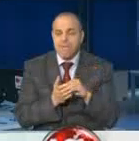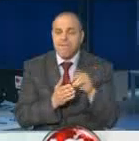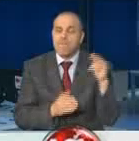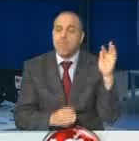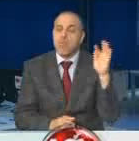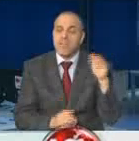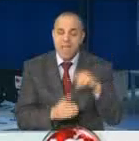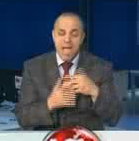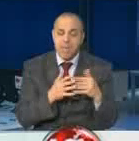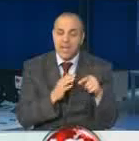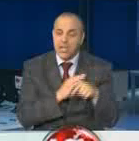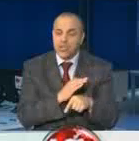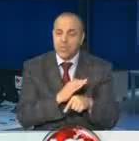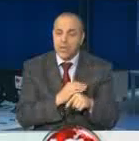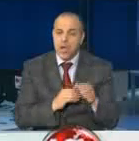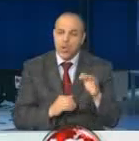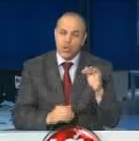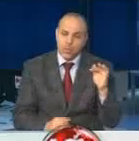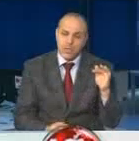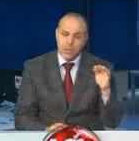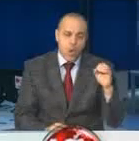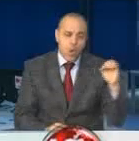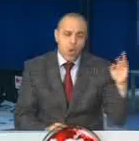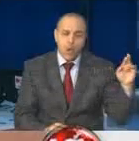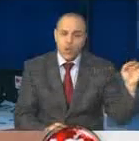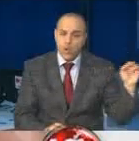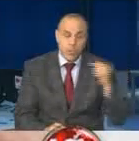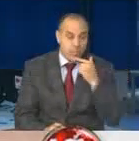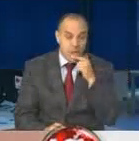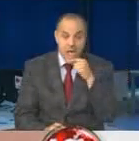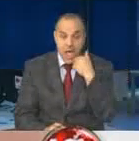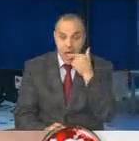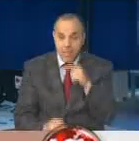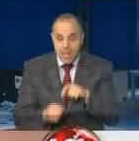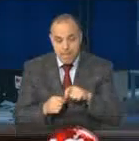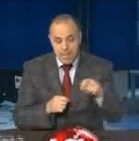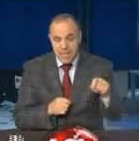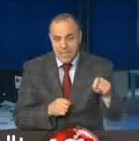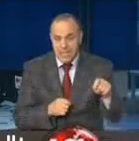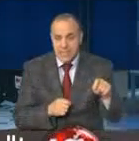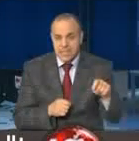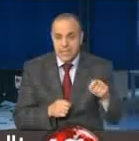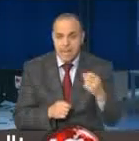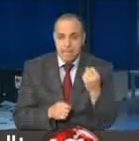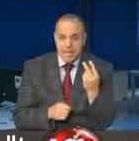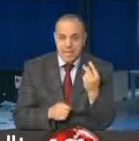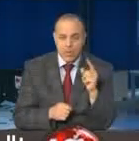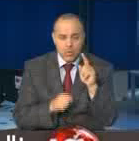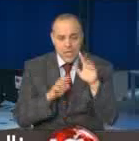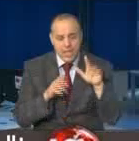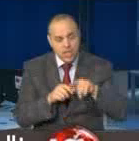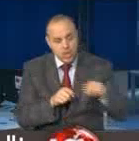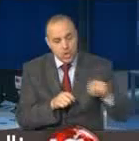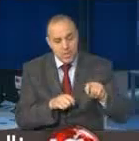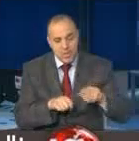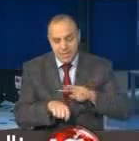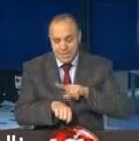البوليفية بين توبيزا وأورورو، وأنهى لوب مسافة السباق البليغة 219 كيلومترا